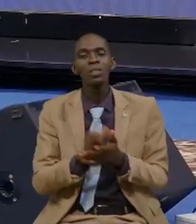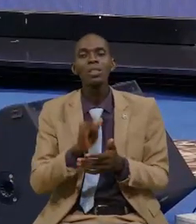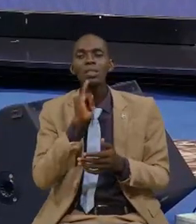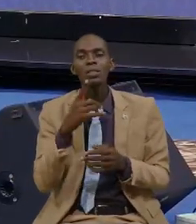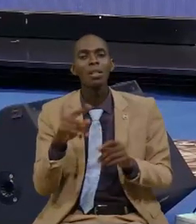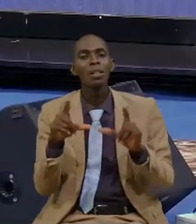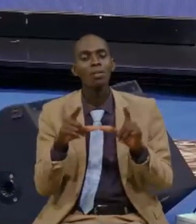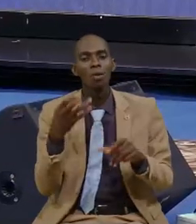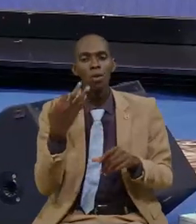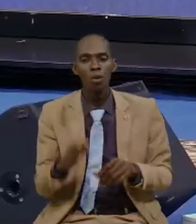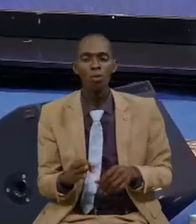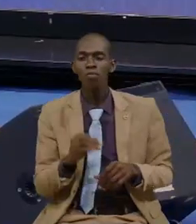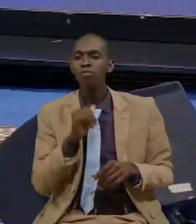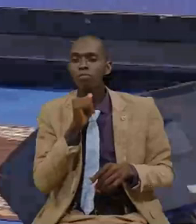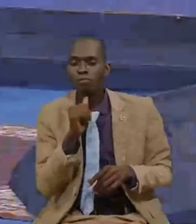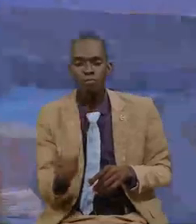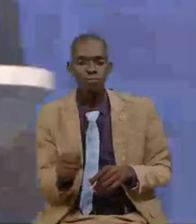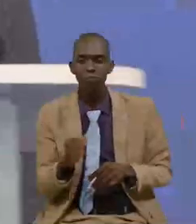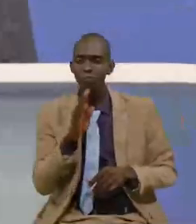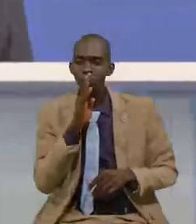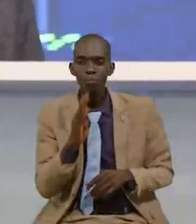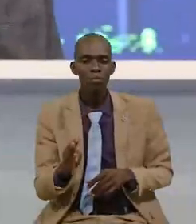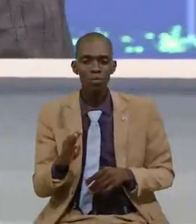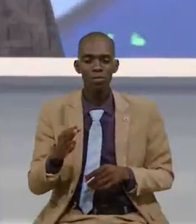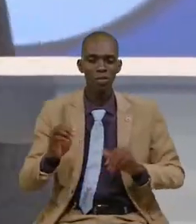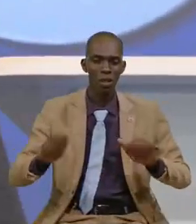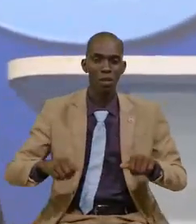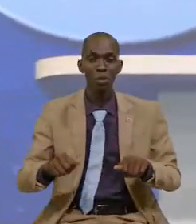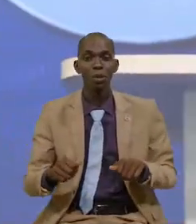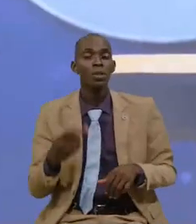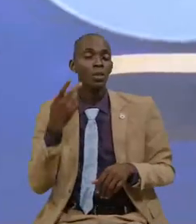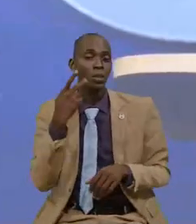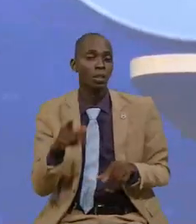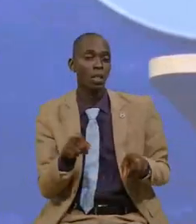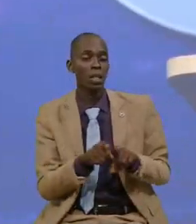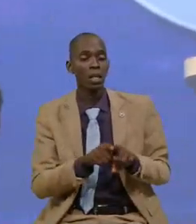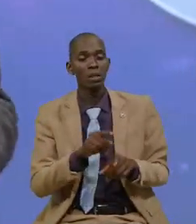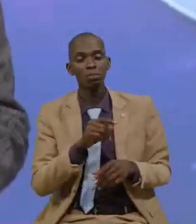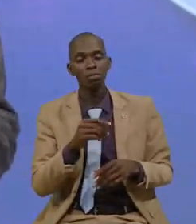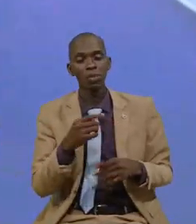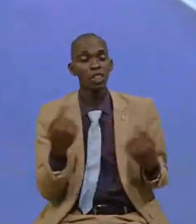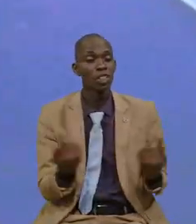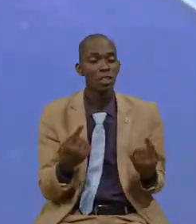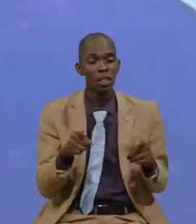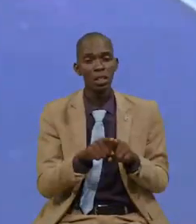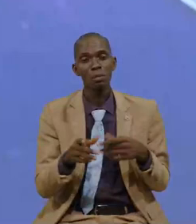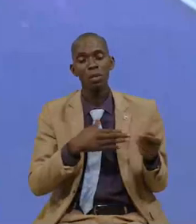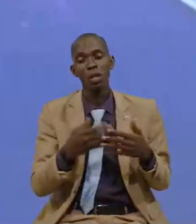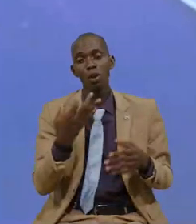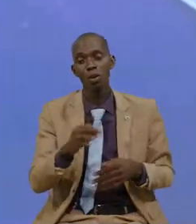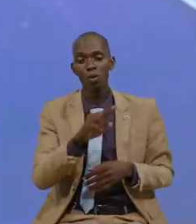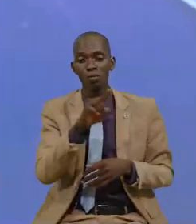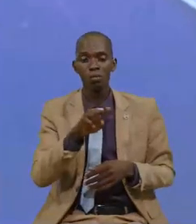l'état d'incapacité. L'iniquité, dans le cas de Zachée, il